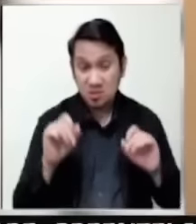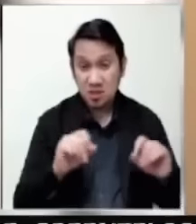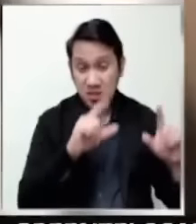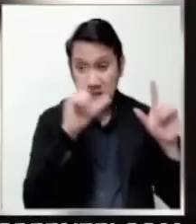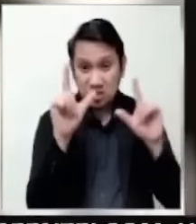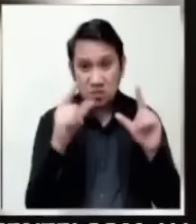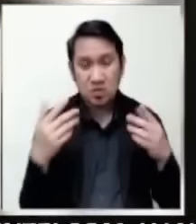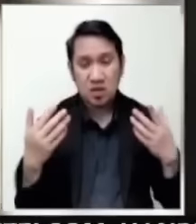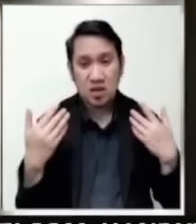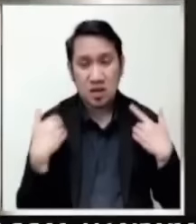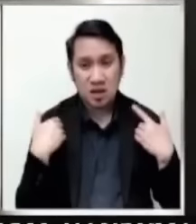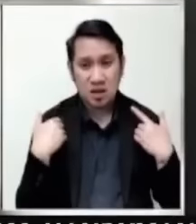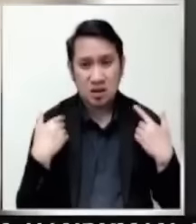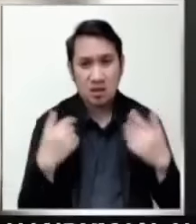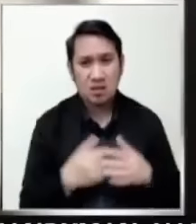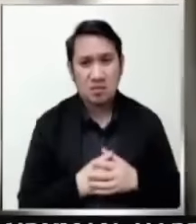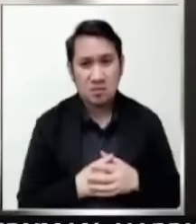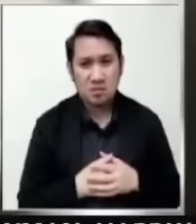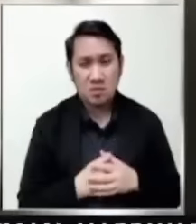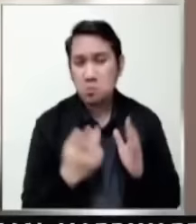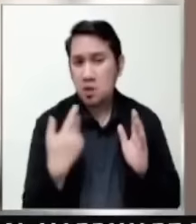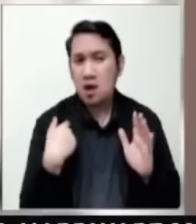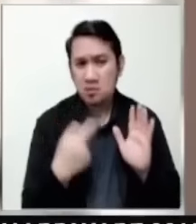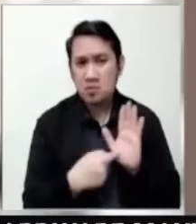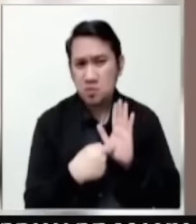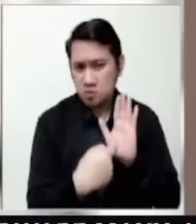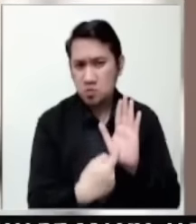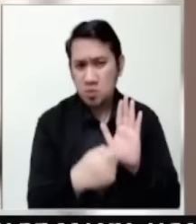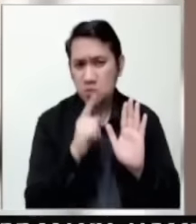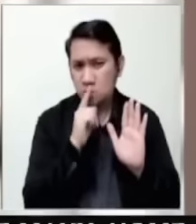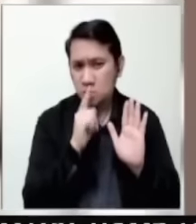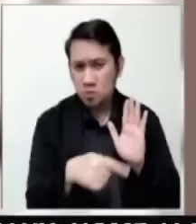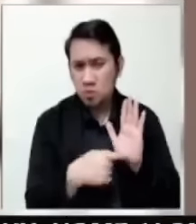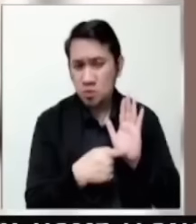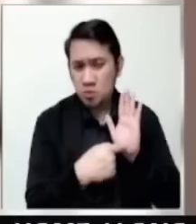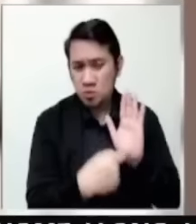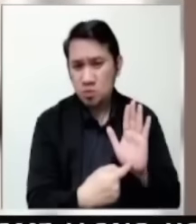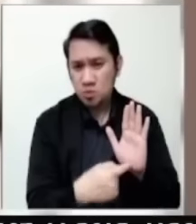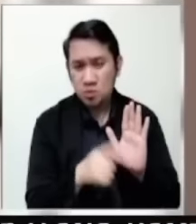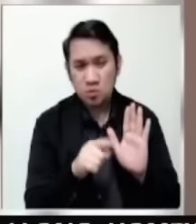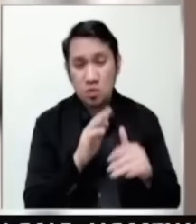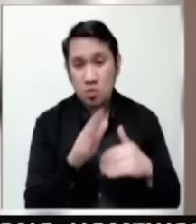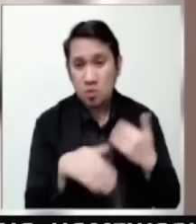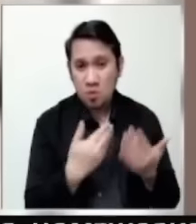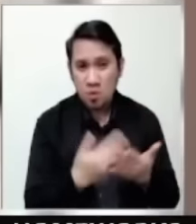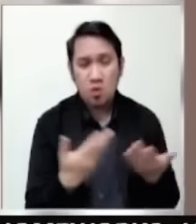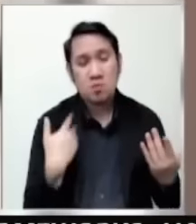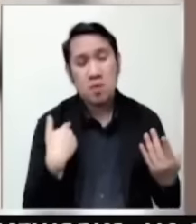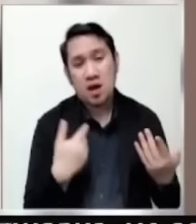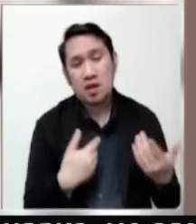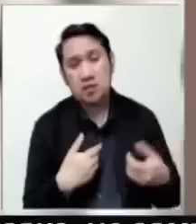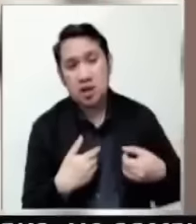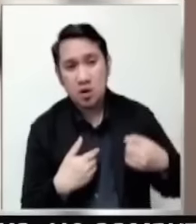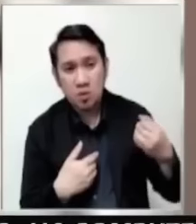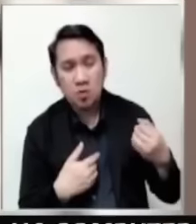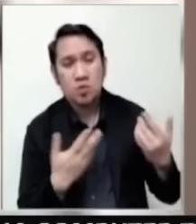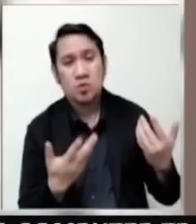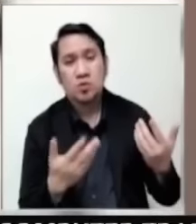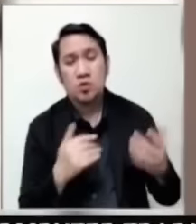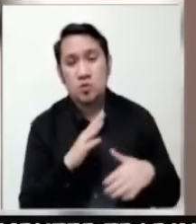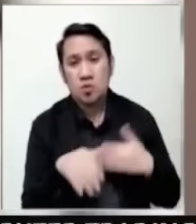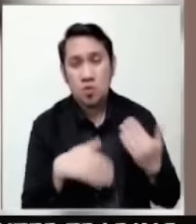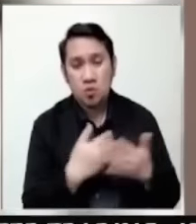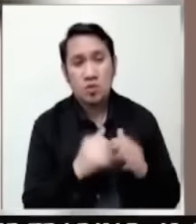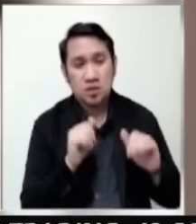akong, pinakita ko yun ng maayos. Lahat po ng mga pending namin, lahat po aasikasuhin namin, i-refund po yung